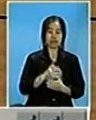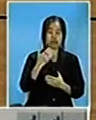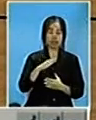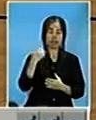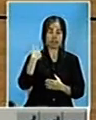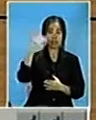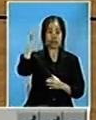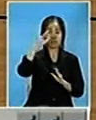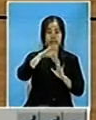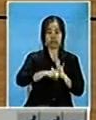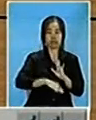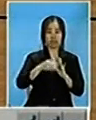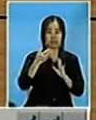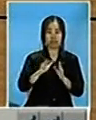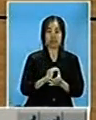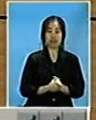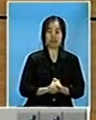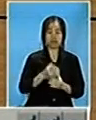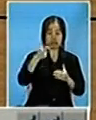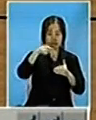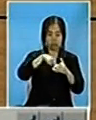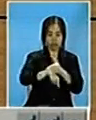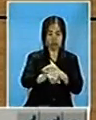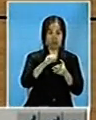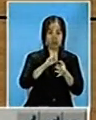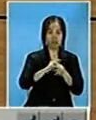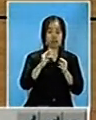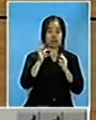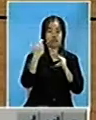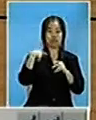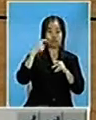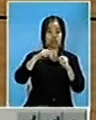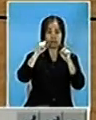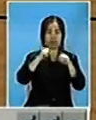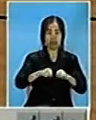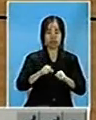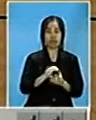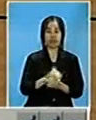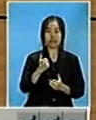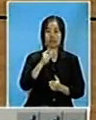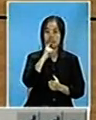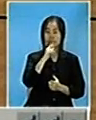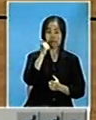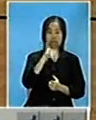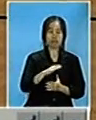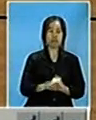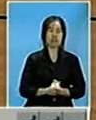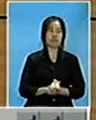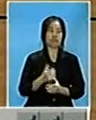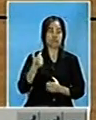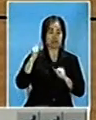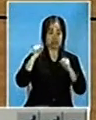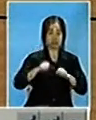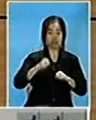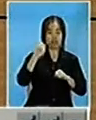อภิปรายกันอย่างกว้างขวางลงลึกไปจนถึงเรื่องคำวินิจฉัยมันเป็นไปไม่ได้นะครับคำวินิจฉัยเป็นเด็ดขาดนะ